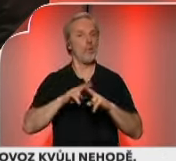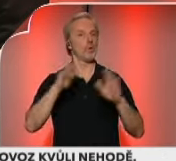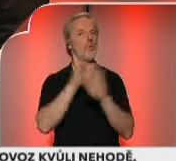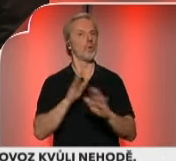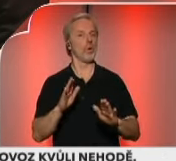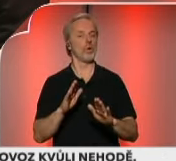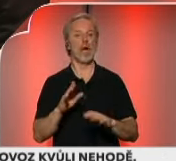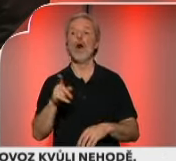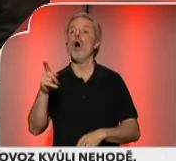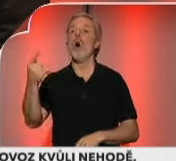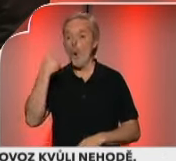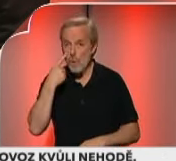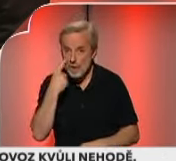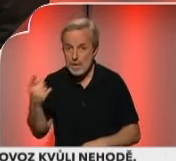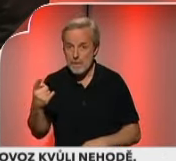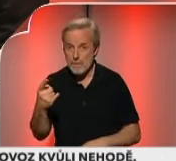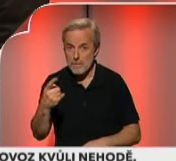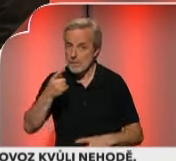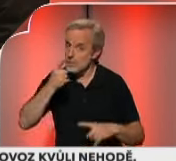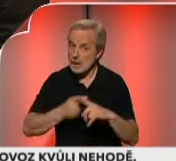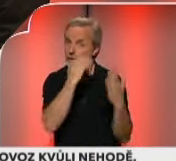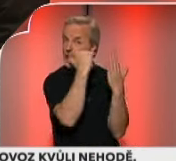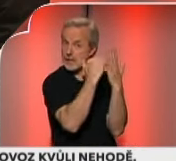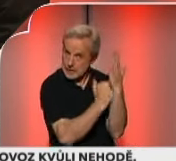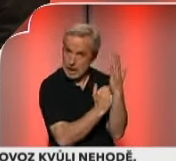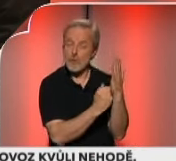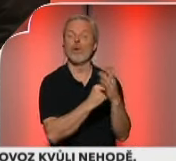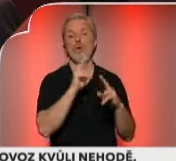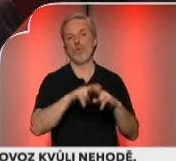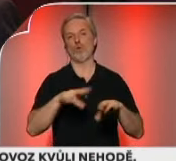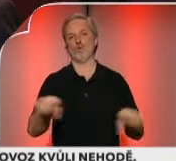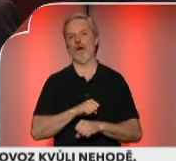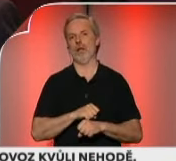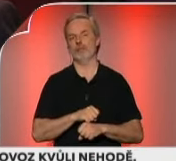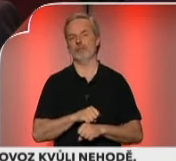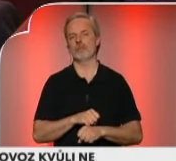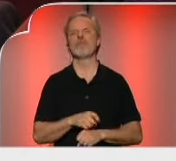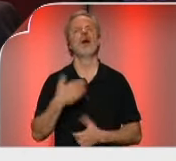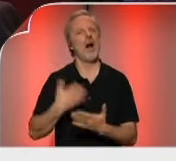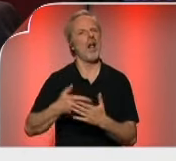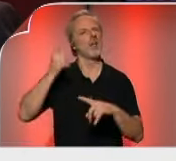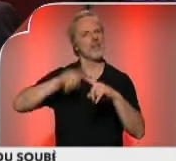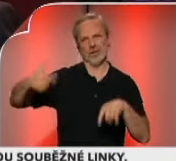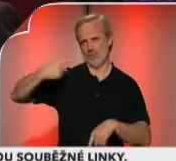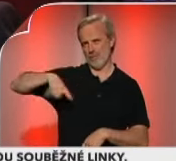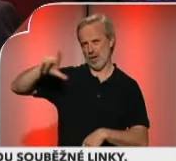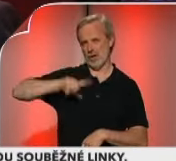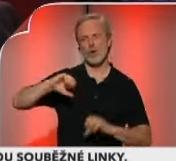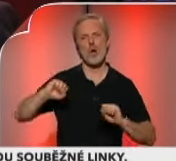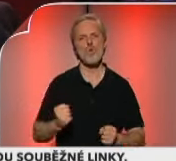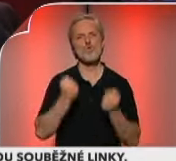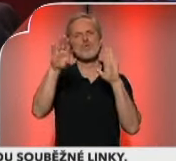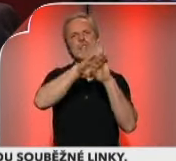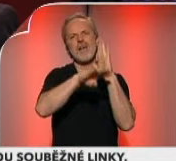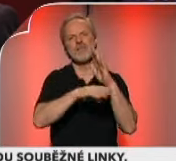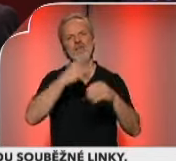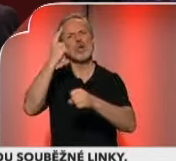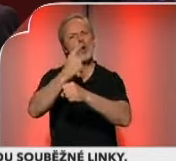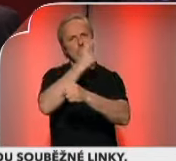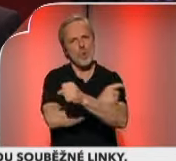sociální demokracie jistě tuto spravedlnost ctít bude jenže podle předloňského verdiktu Ústavního soudu církve na tento majetek